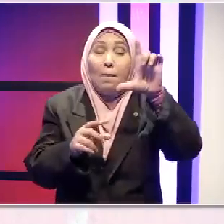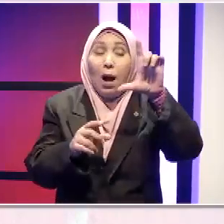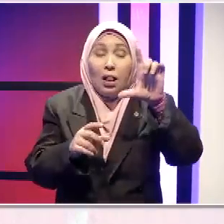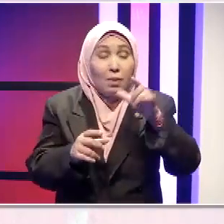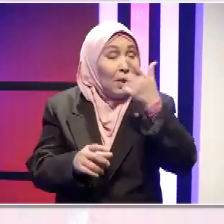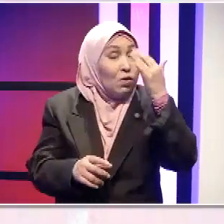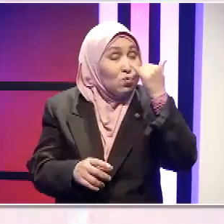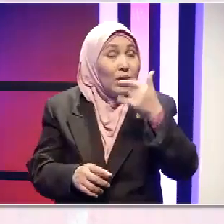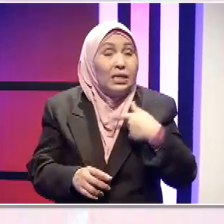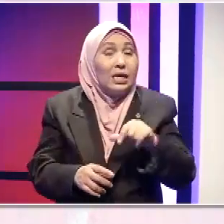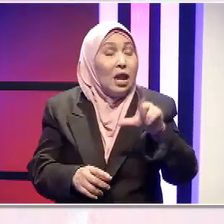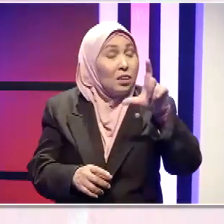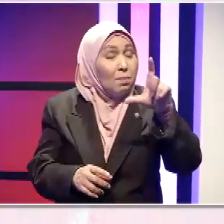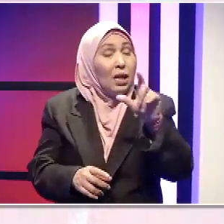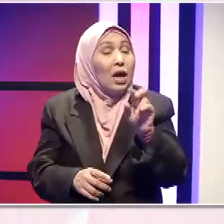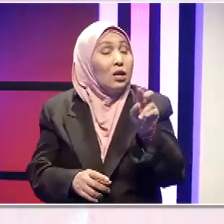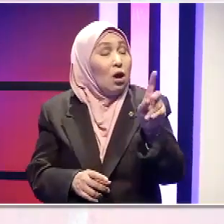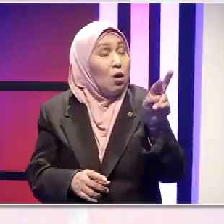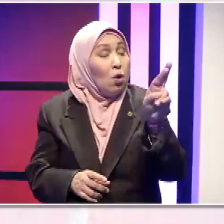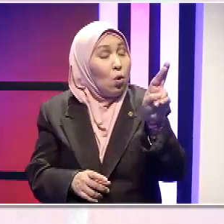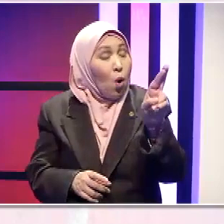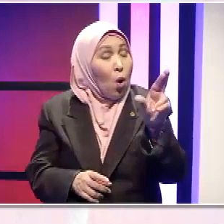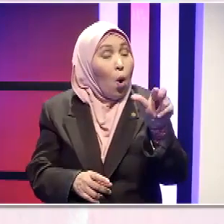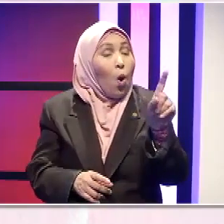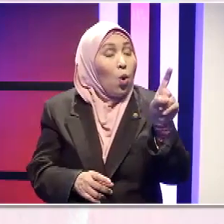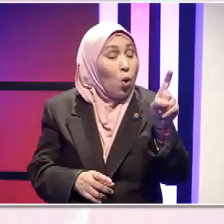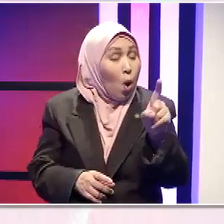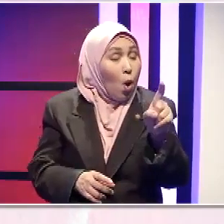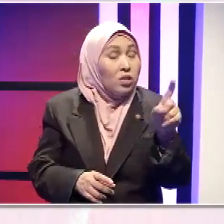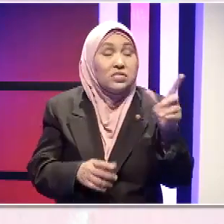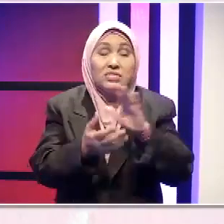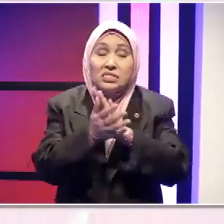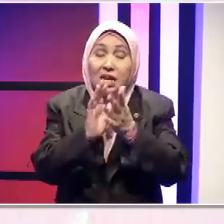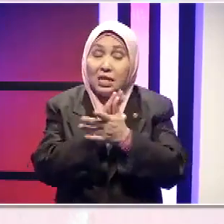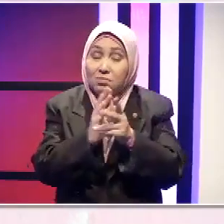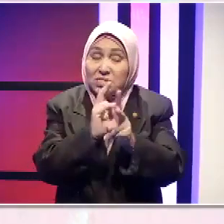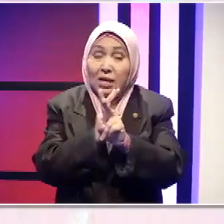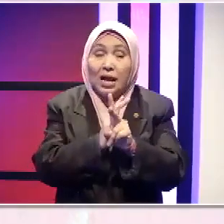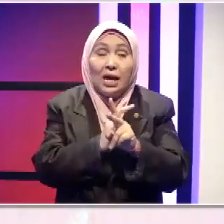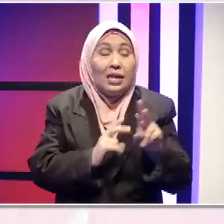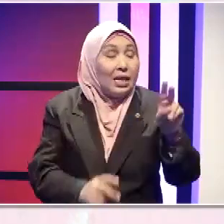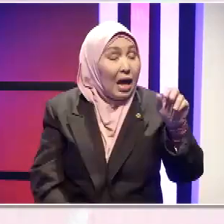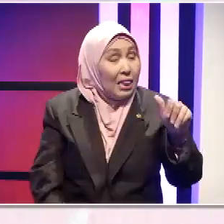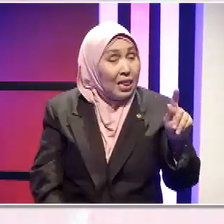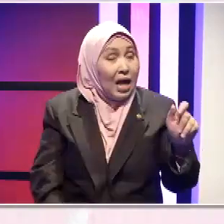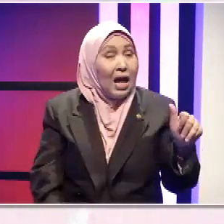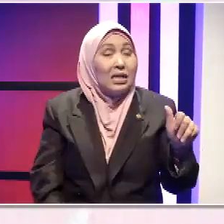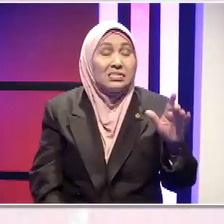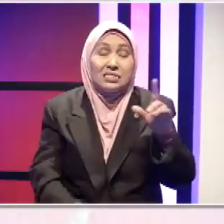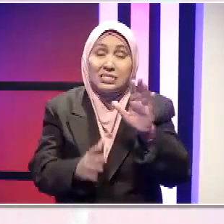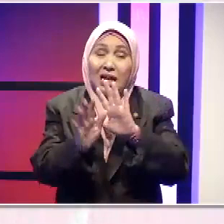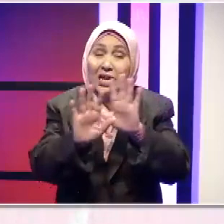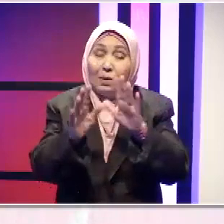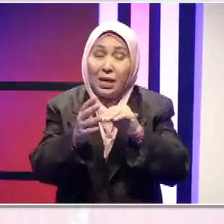sebab-sebab kita tebal karo tas sudah terkesan jadi kenal Tati nata nata jangan milih kita